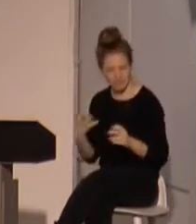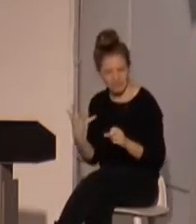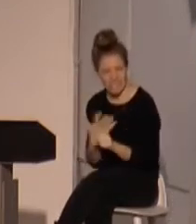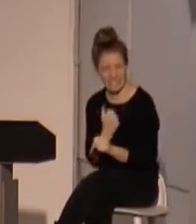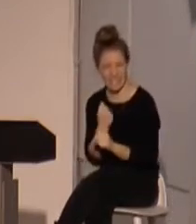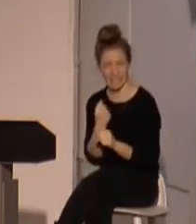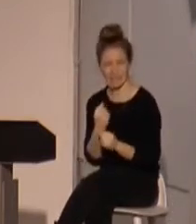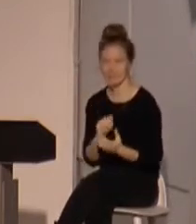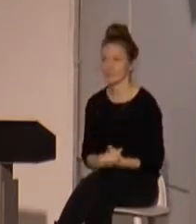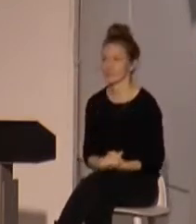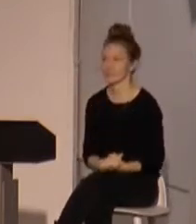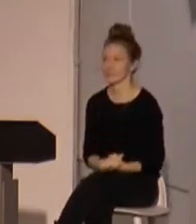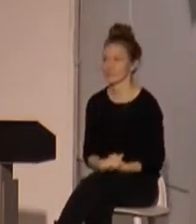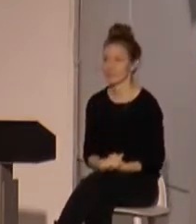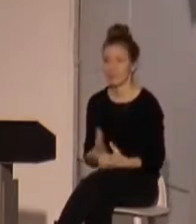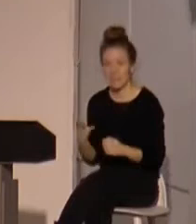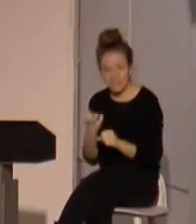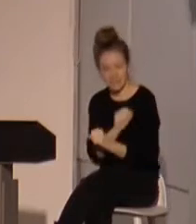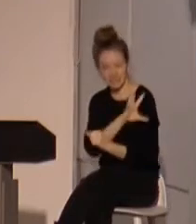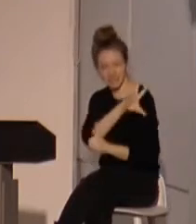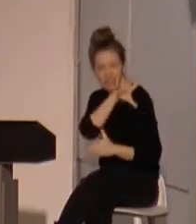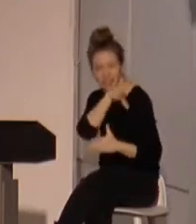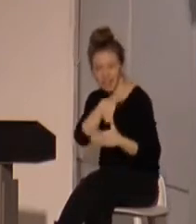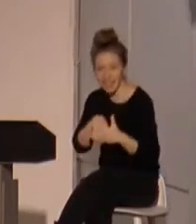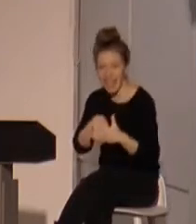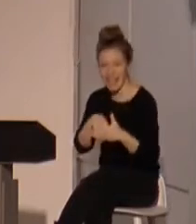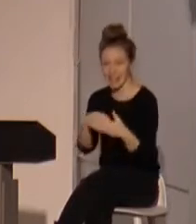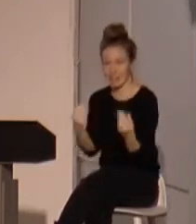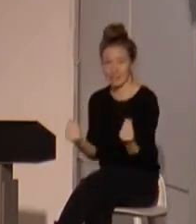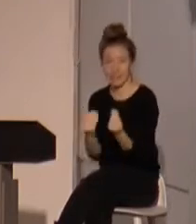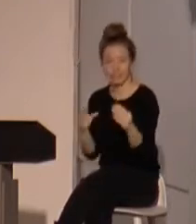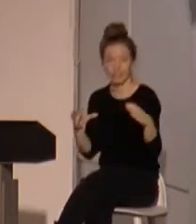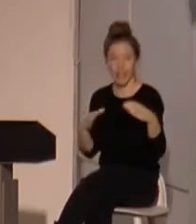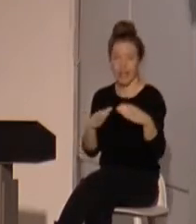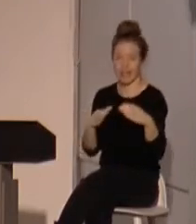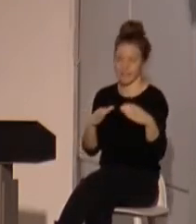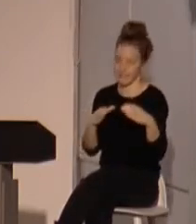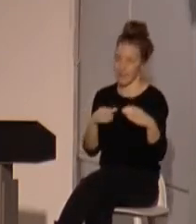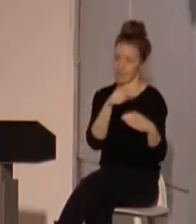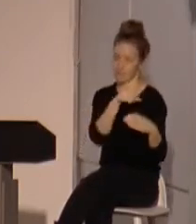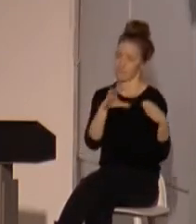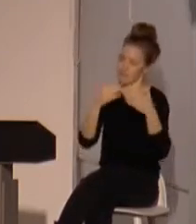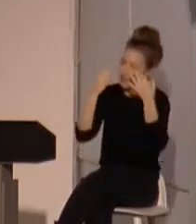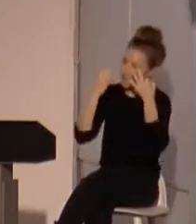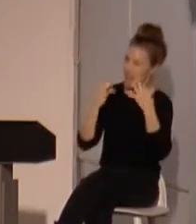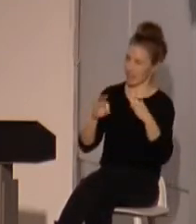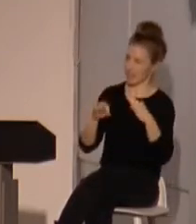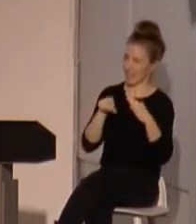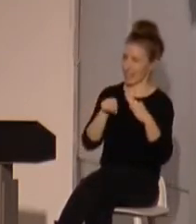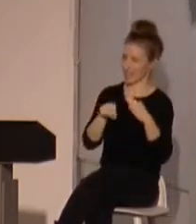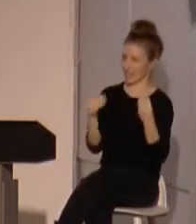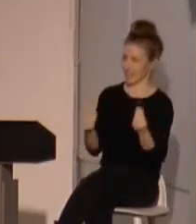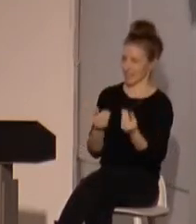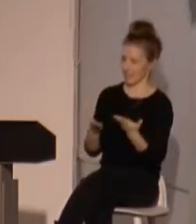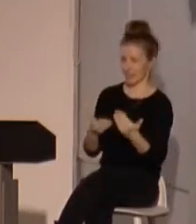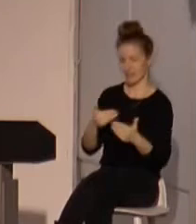ומצליחים לקחת חלק פה בדברים שהחברה שוב מעריכה ומכבדת אליהם.